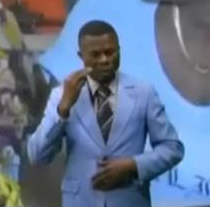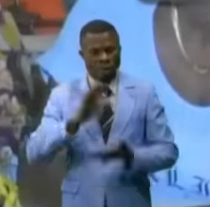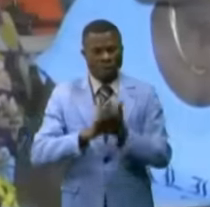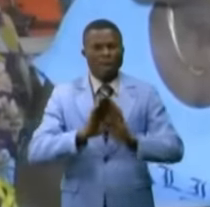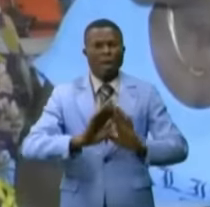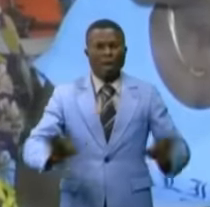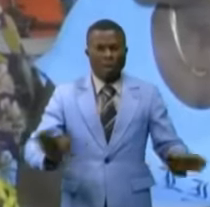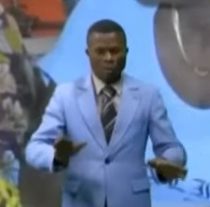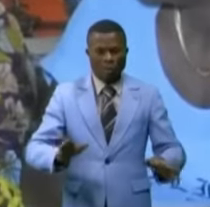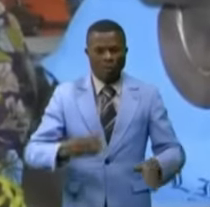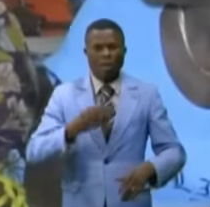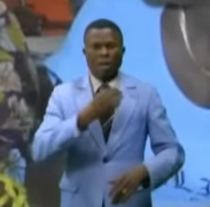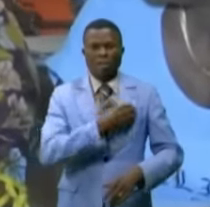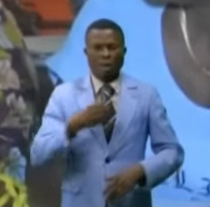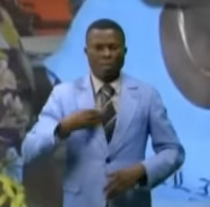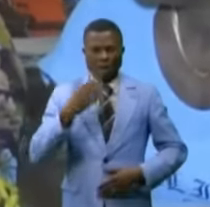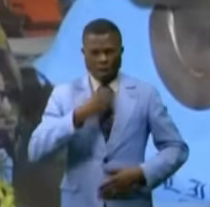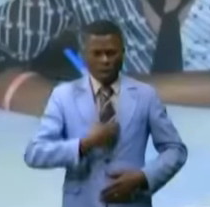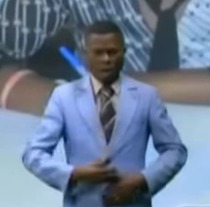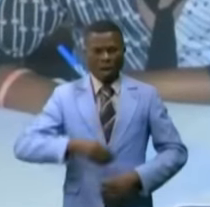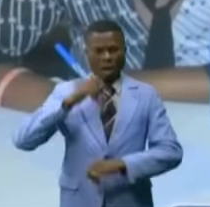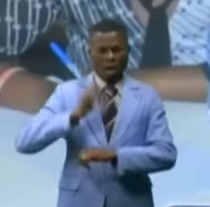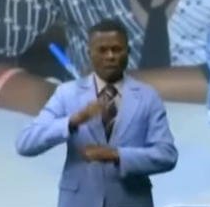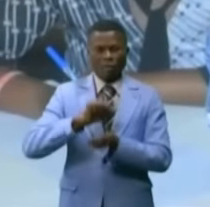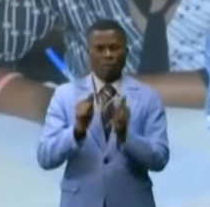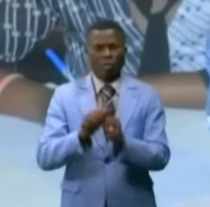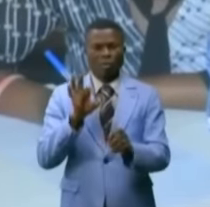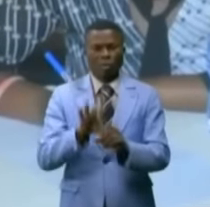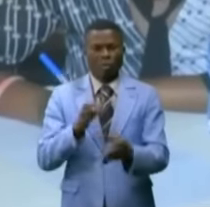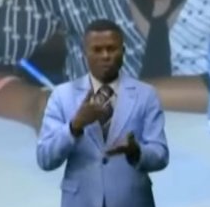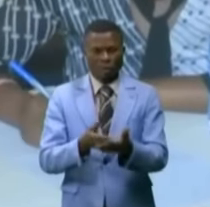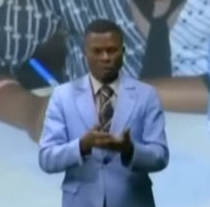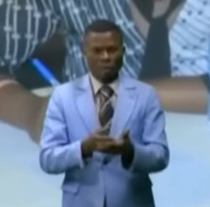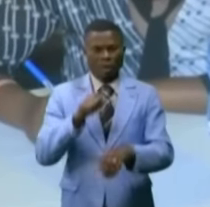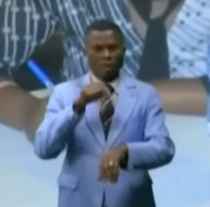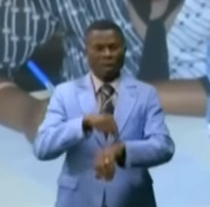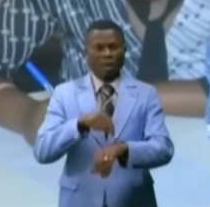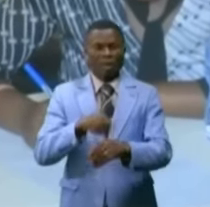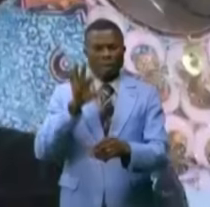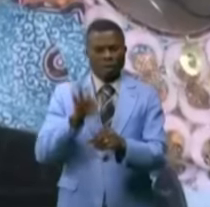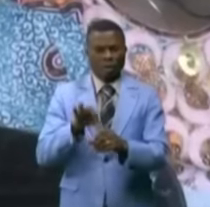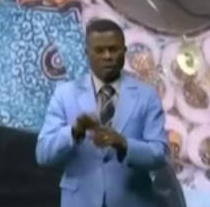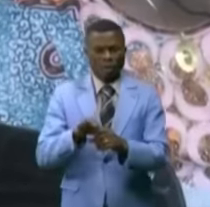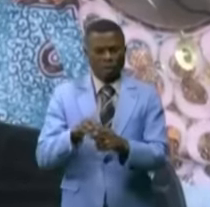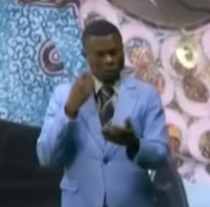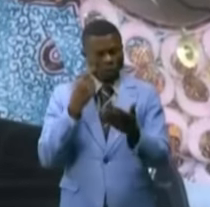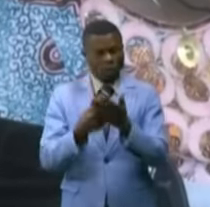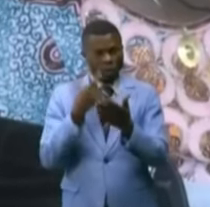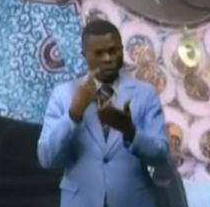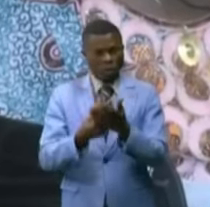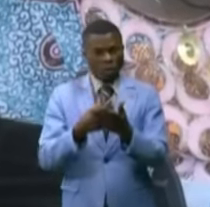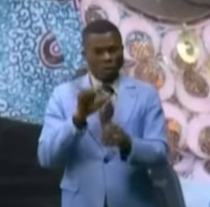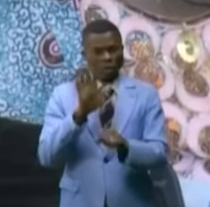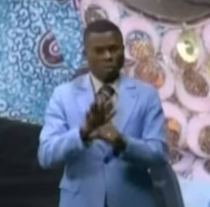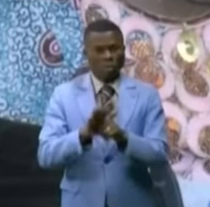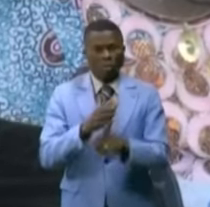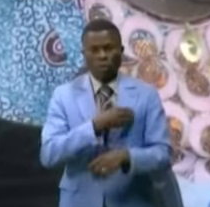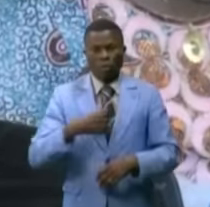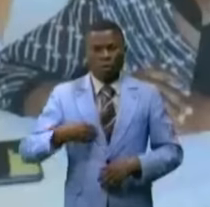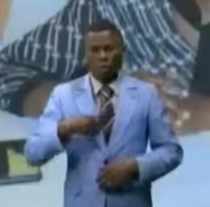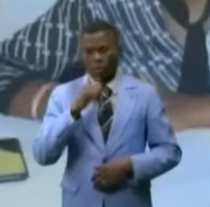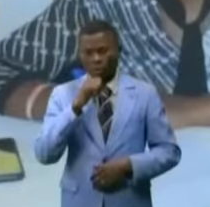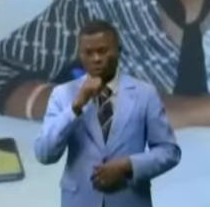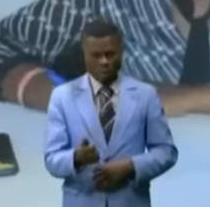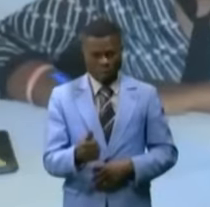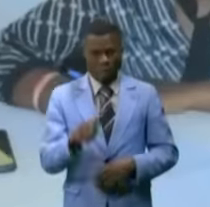compétitives les avocates en matière électorale. Pendant les élections, généralement, on a remarqué qu'il n'y a pas beaucoup de femmes